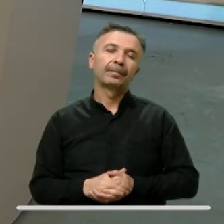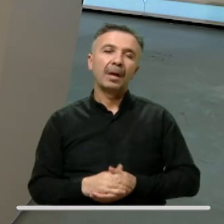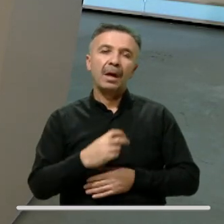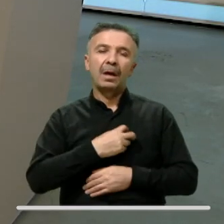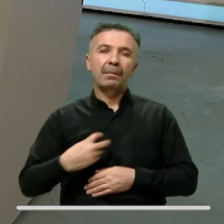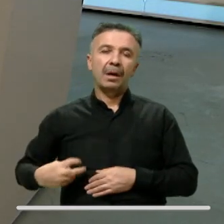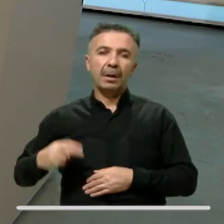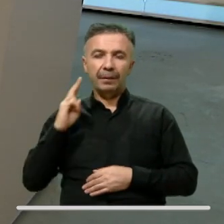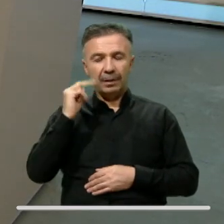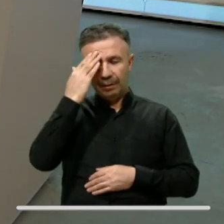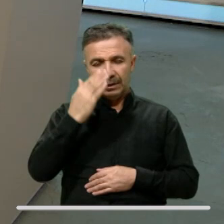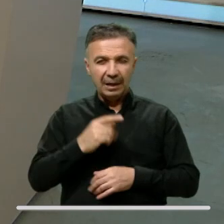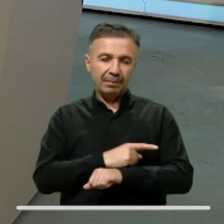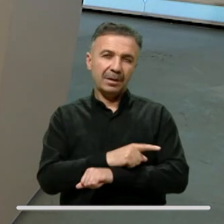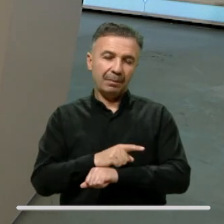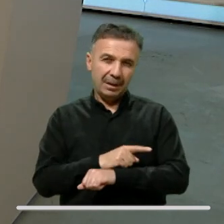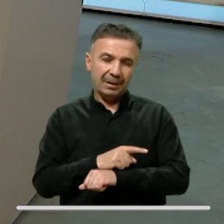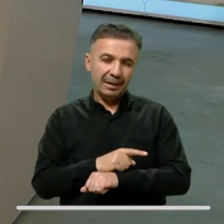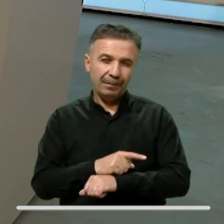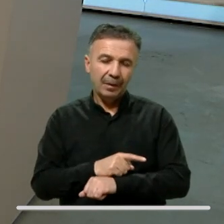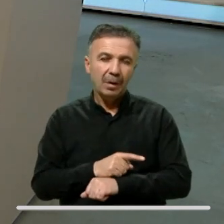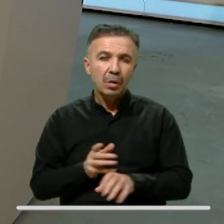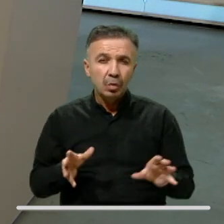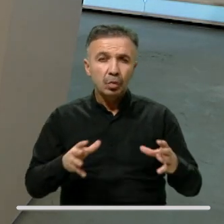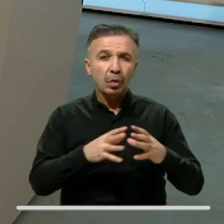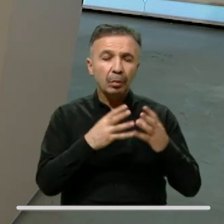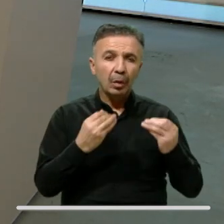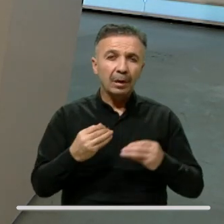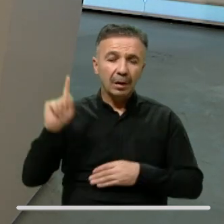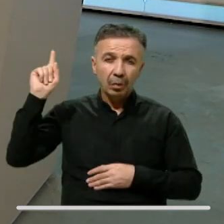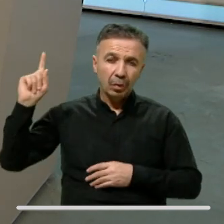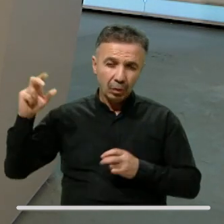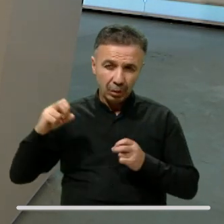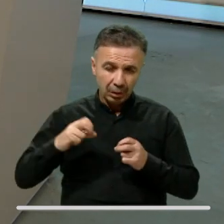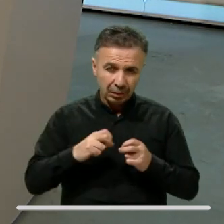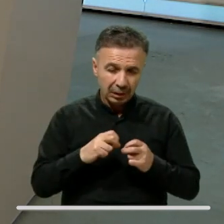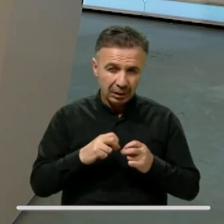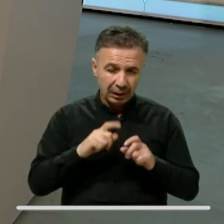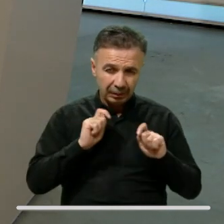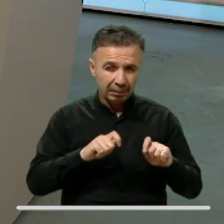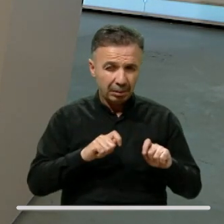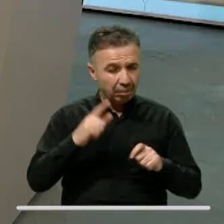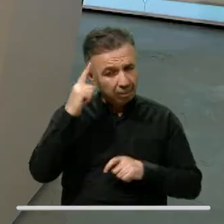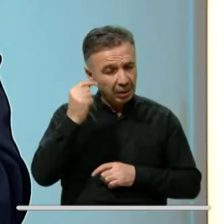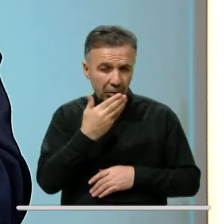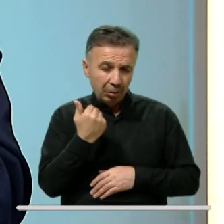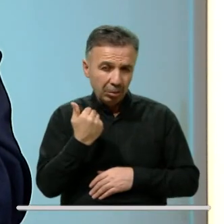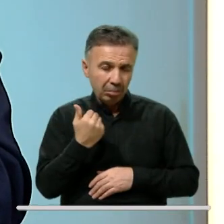Peygamber Efendimiz'in zamanında toplu bir şekilde tesbihat yapıldığına dair bir bilgimiz yoktur.